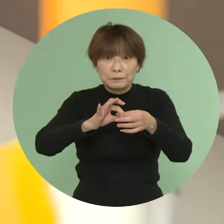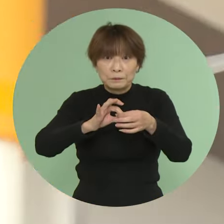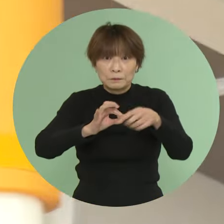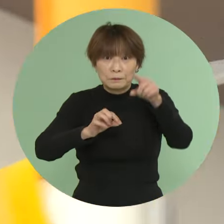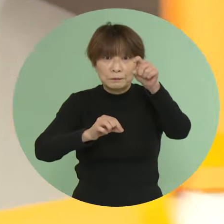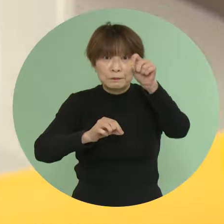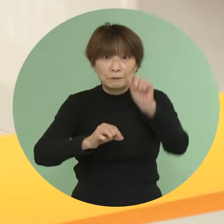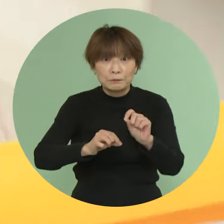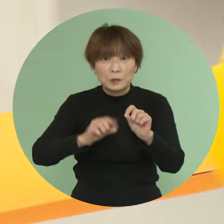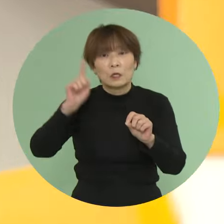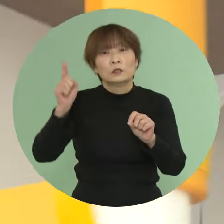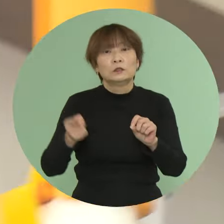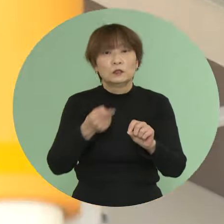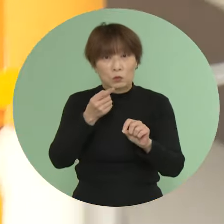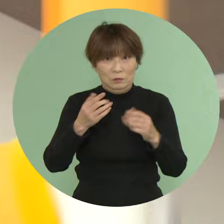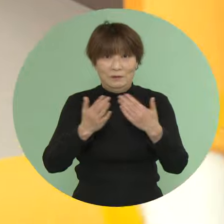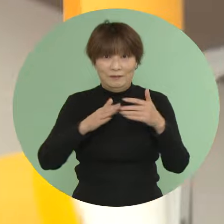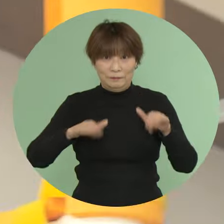れました。